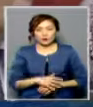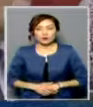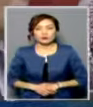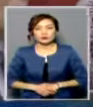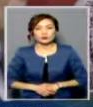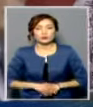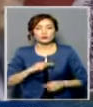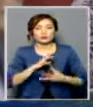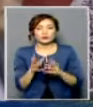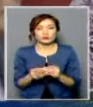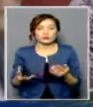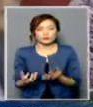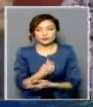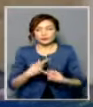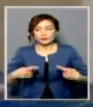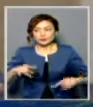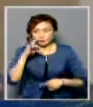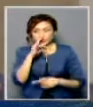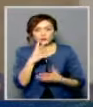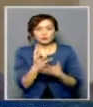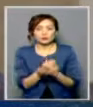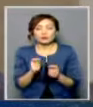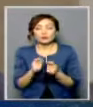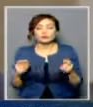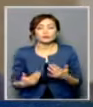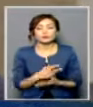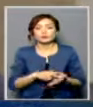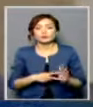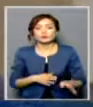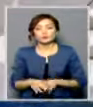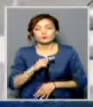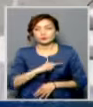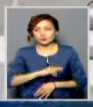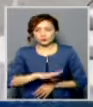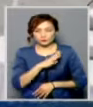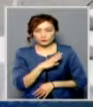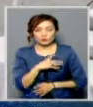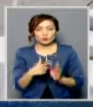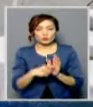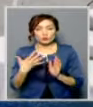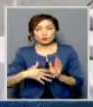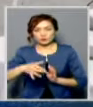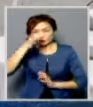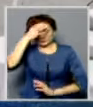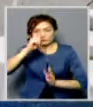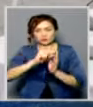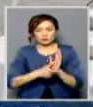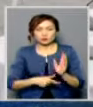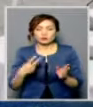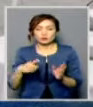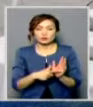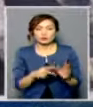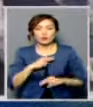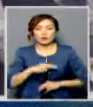ерен еңбегінің нәтижесінде бірнеше мұнай қорлары ашылып, жаңа жобалар іске асырылды. Ол 750 ғылыми мақала мен